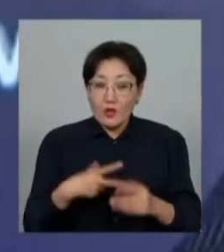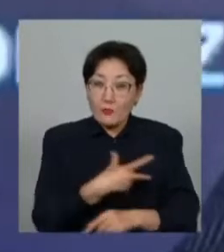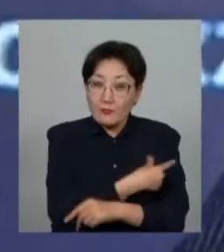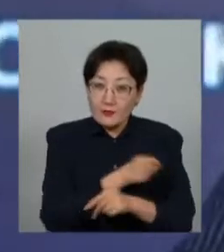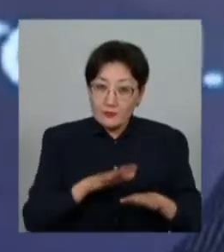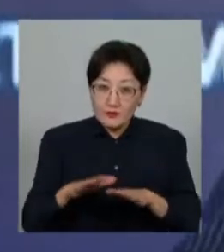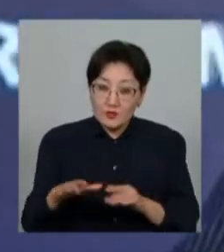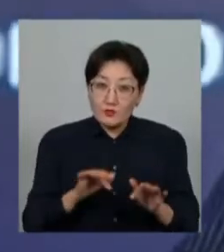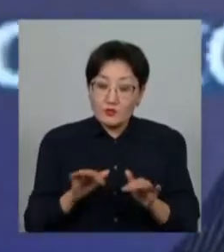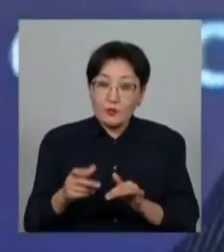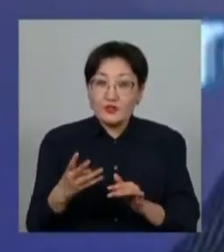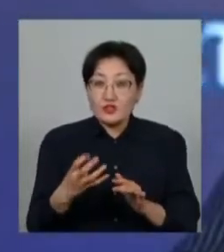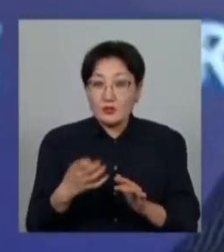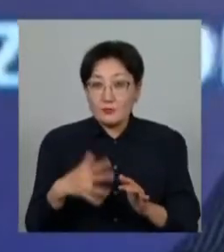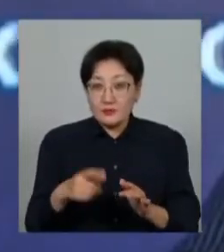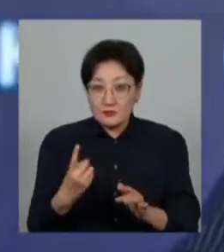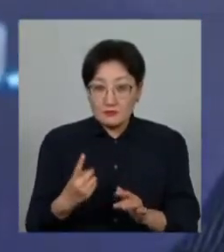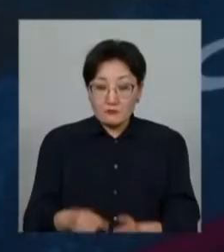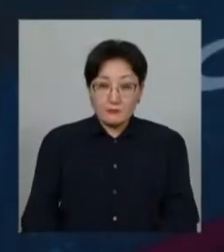время задействовано 451.